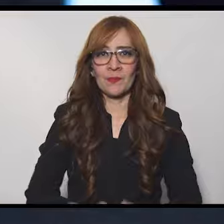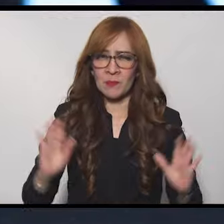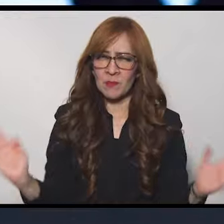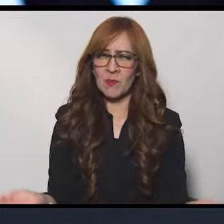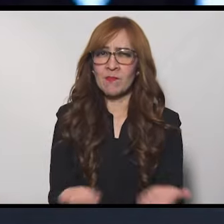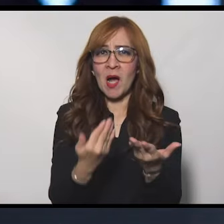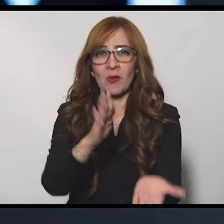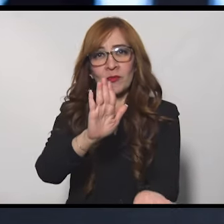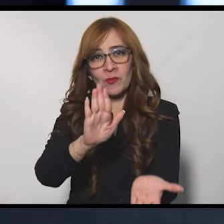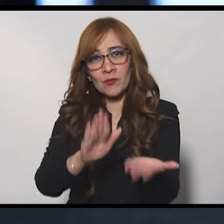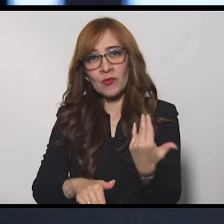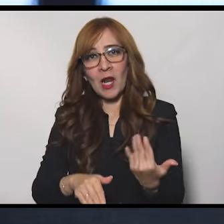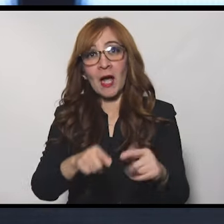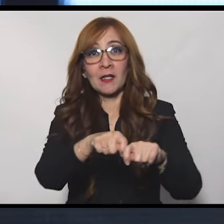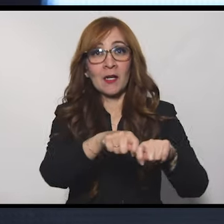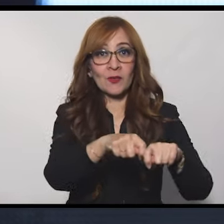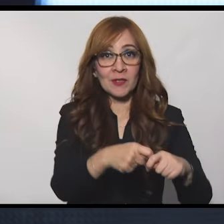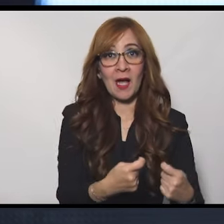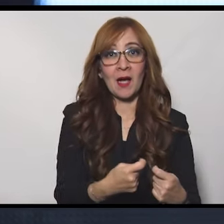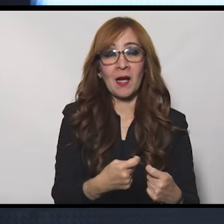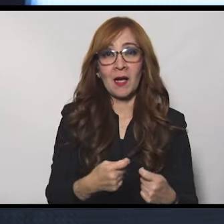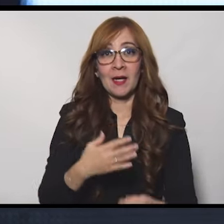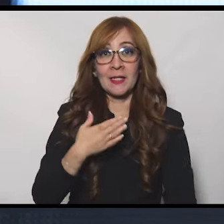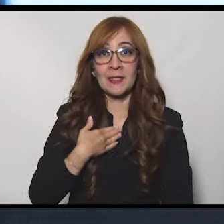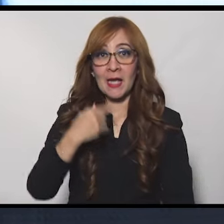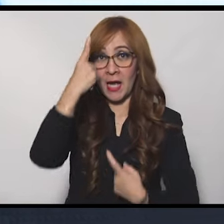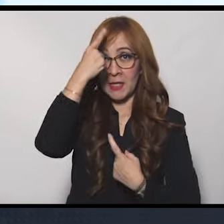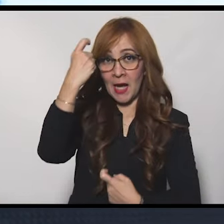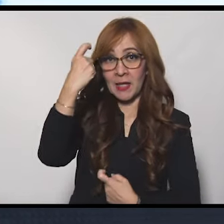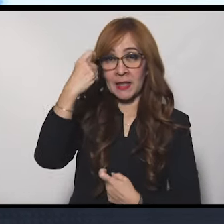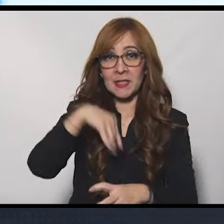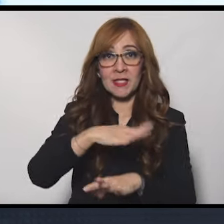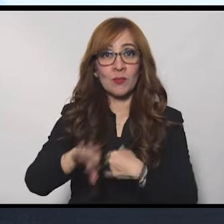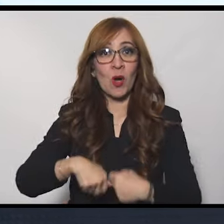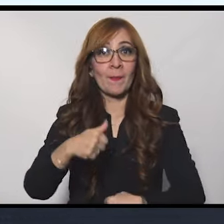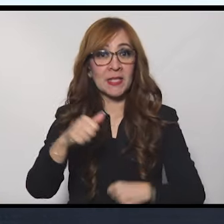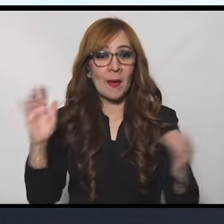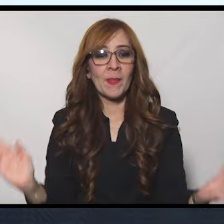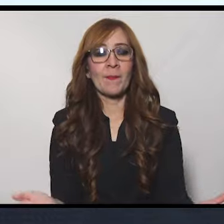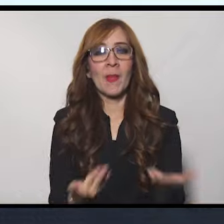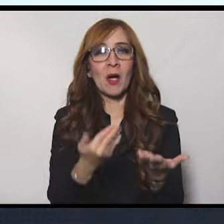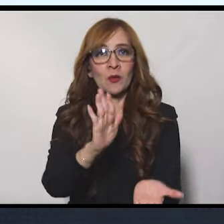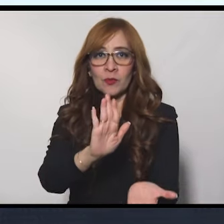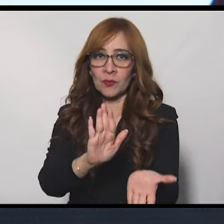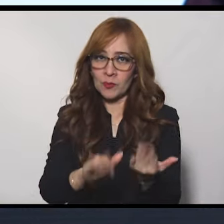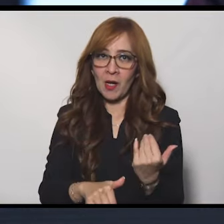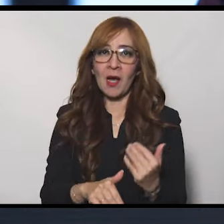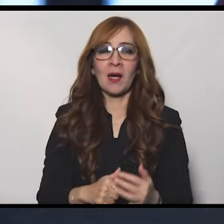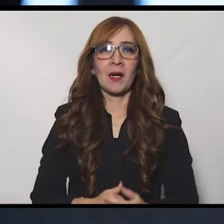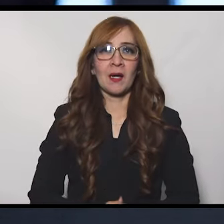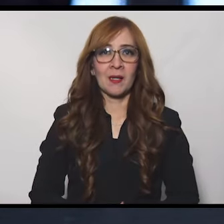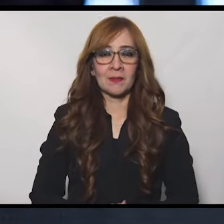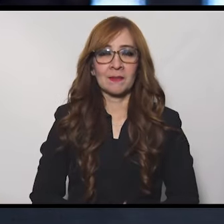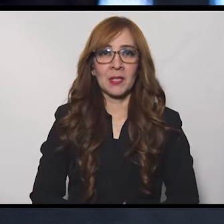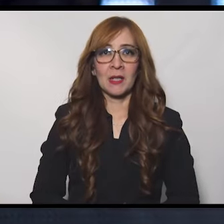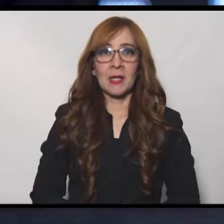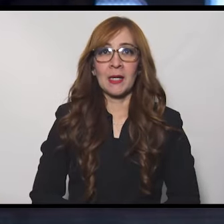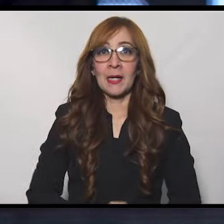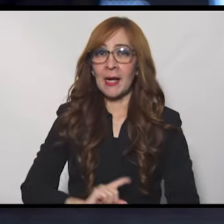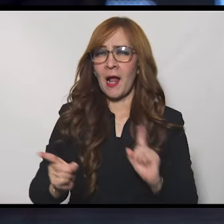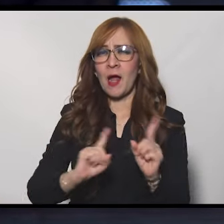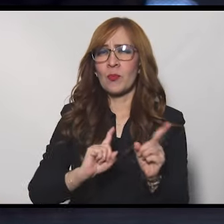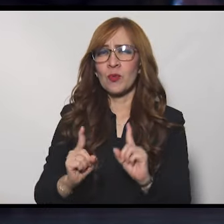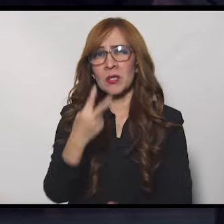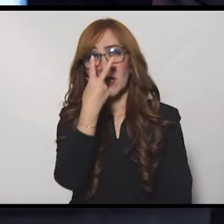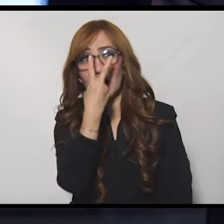Rebuilding ruins. Dan saya yakin kita bisa membangun segala sesuatu itu kembali. Walaupun